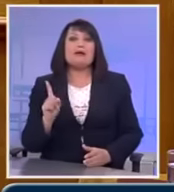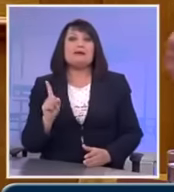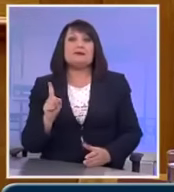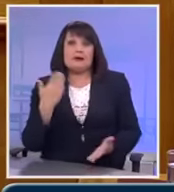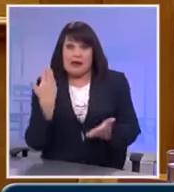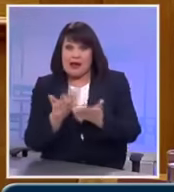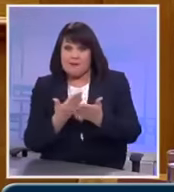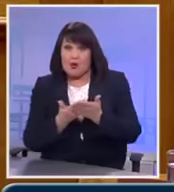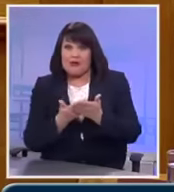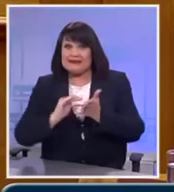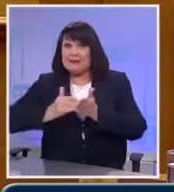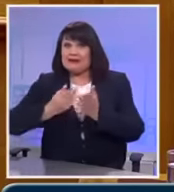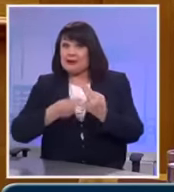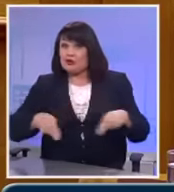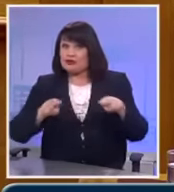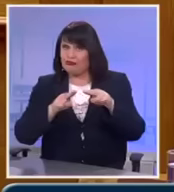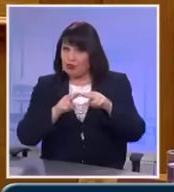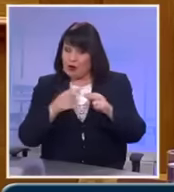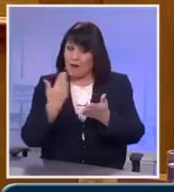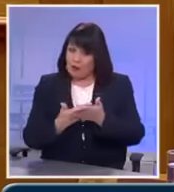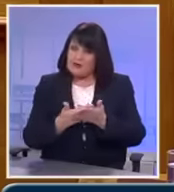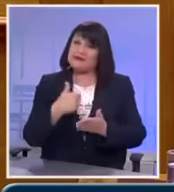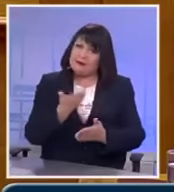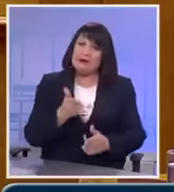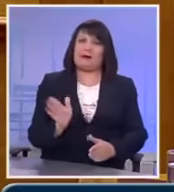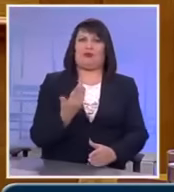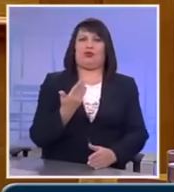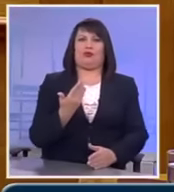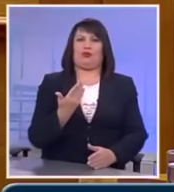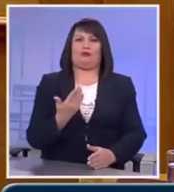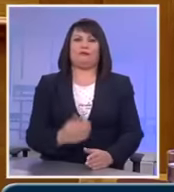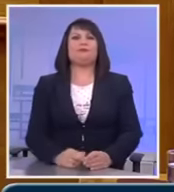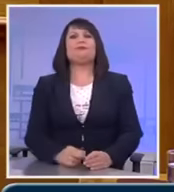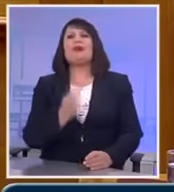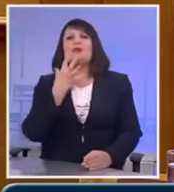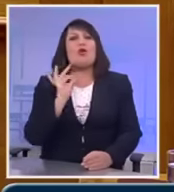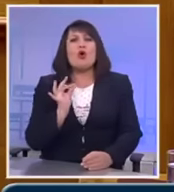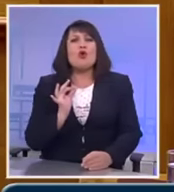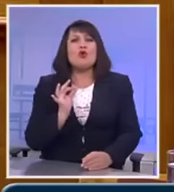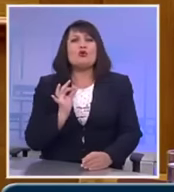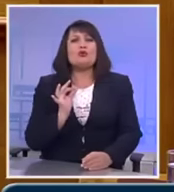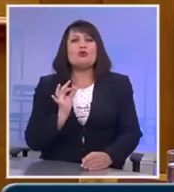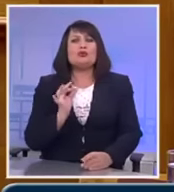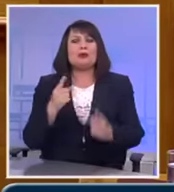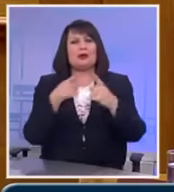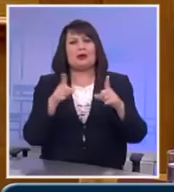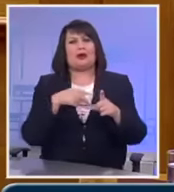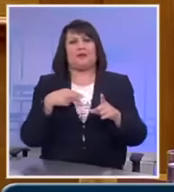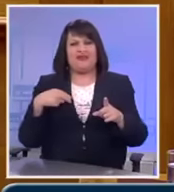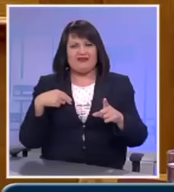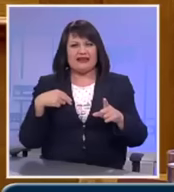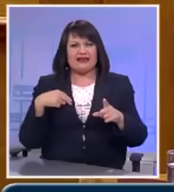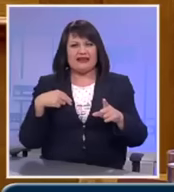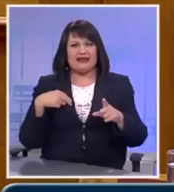σε υπηρεσιακό συμβούλιο και ξέρετε γιατί ακριβώς επειδή οι εκπαιδευτικοί